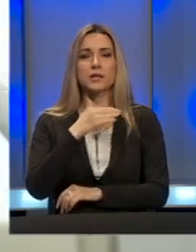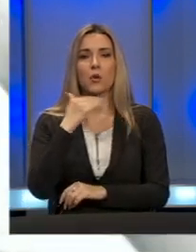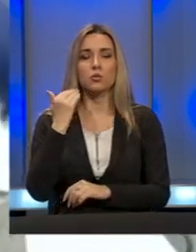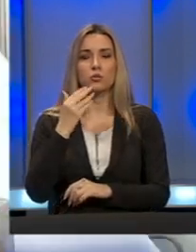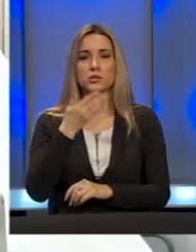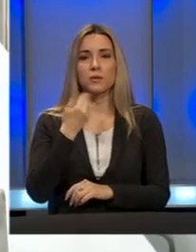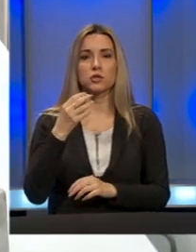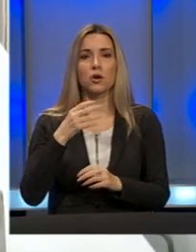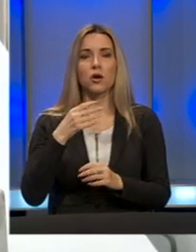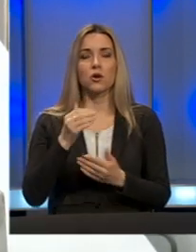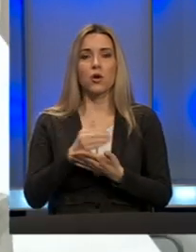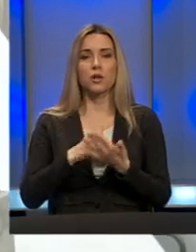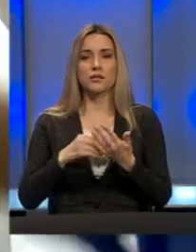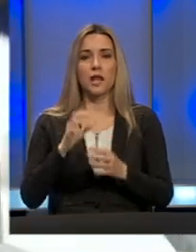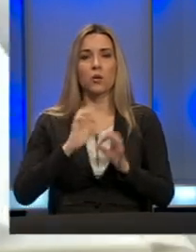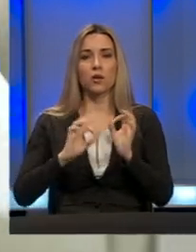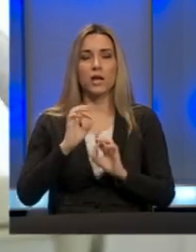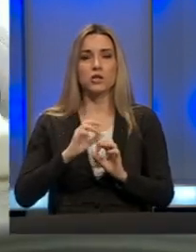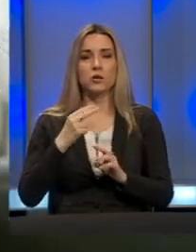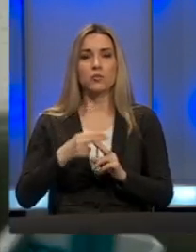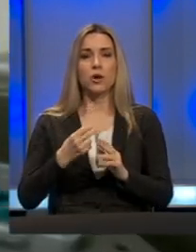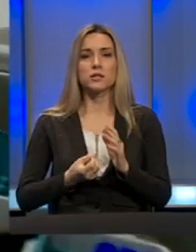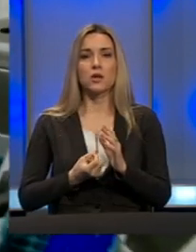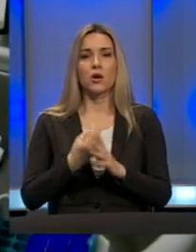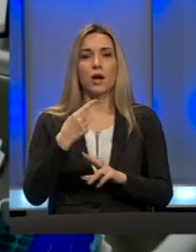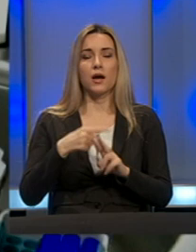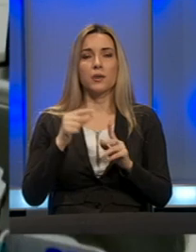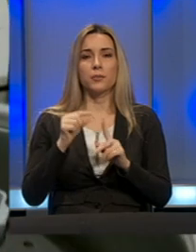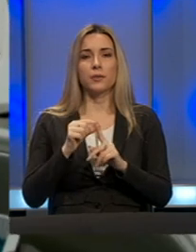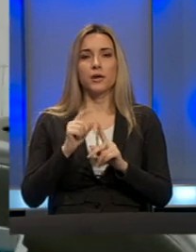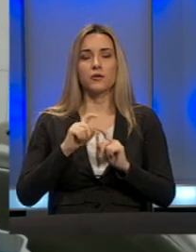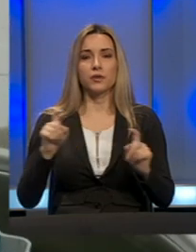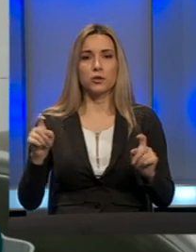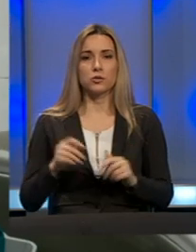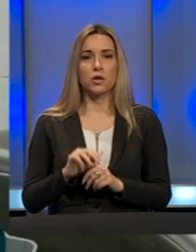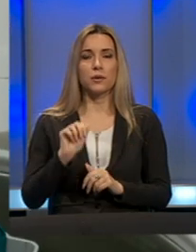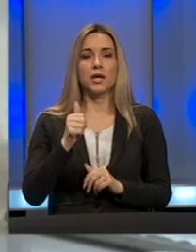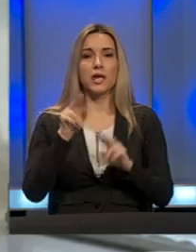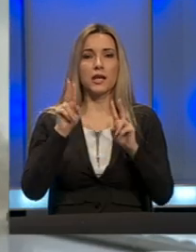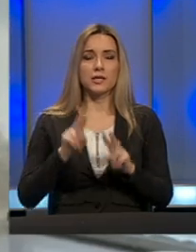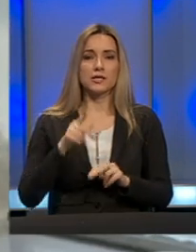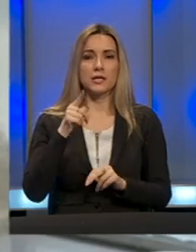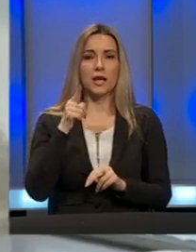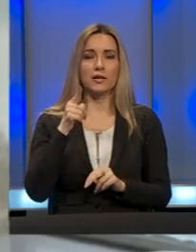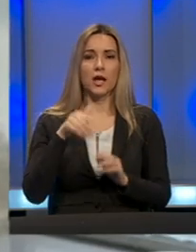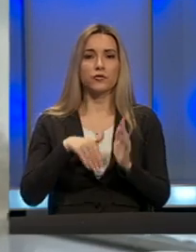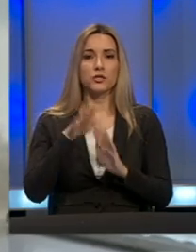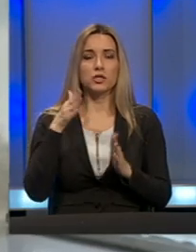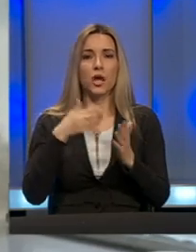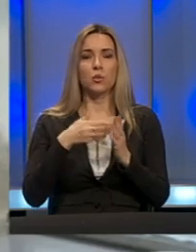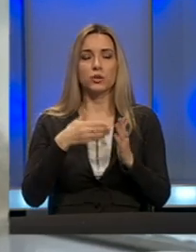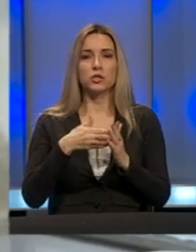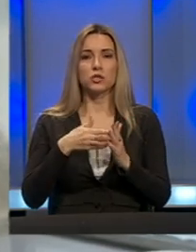u liječenju bolesti uzrokovane HPV virusom. Je li istina isto, da više utiče